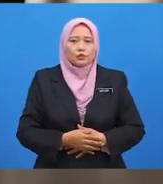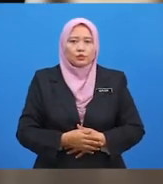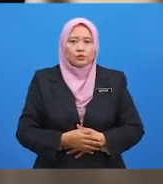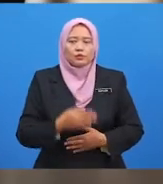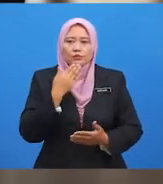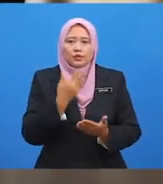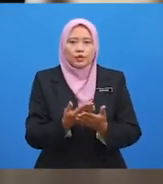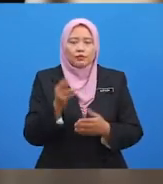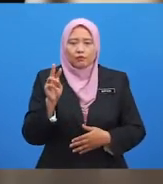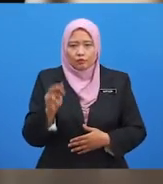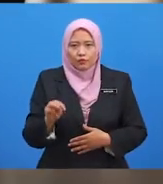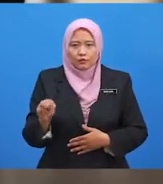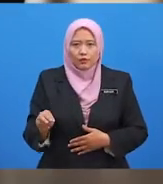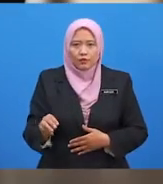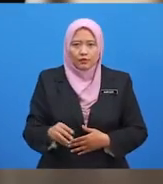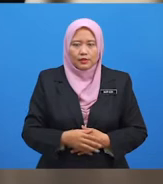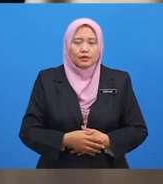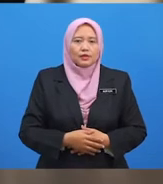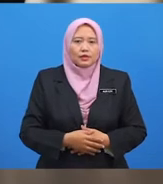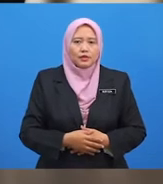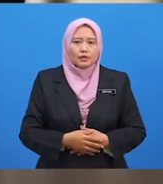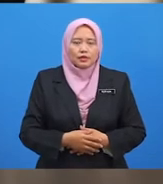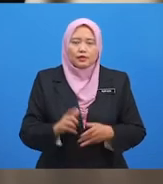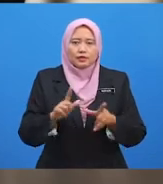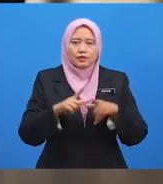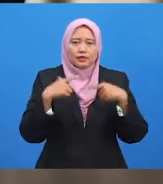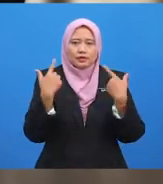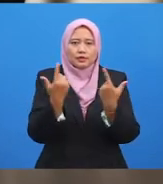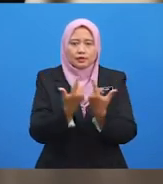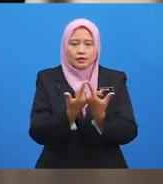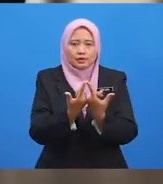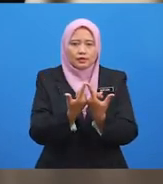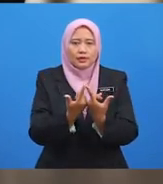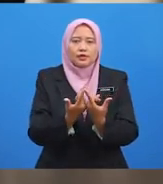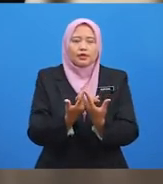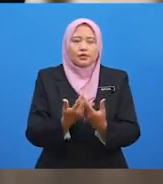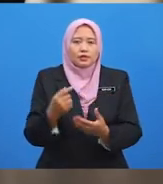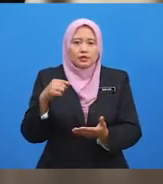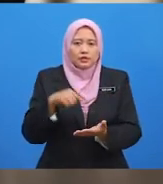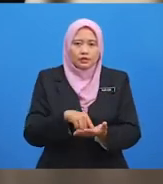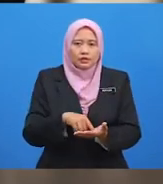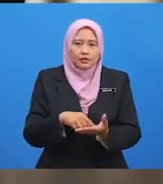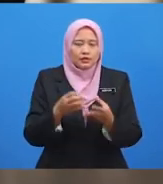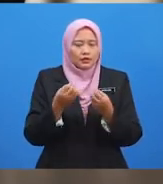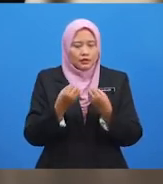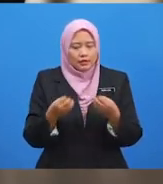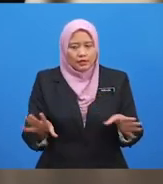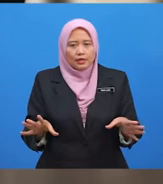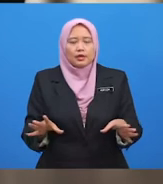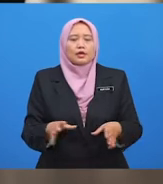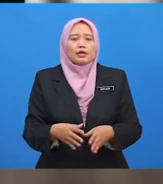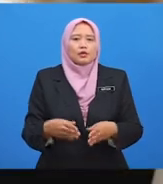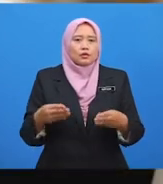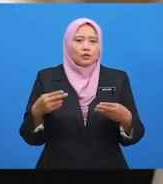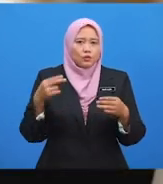murid-murid kelas Syariah Islamiyah kita di bawah tajuk harta wakaf telah pun sampai ke